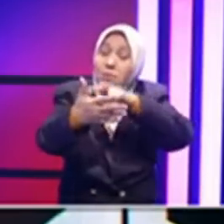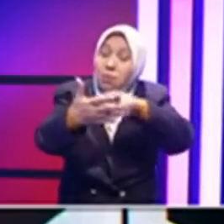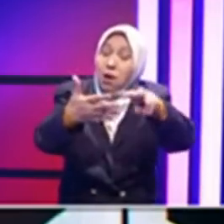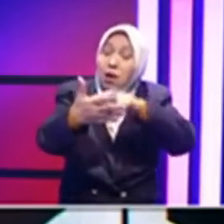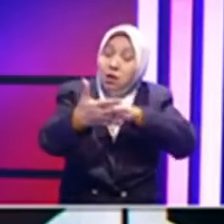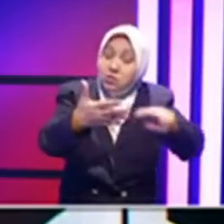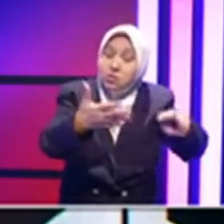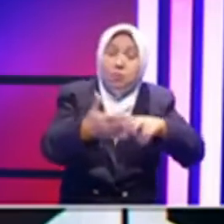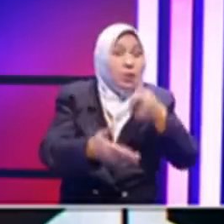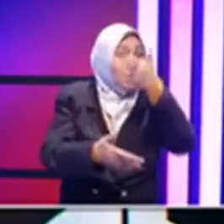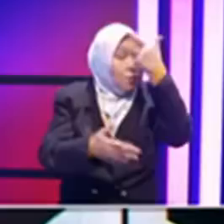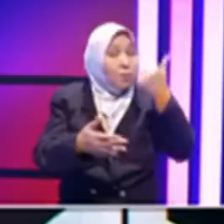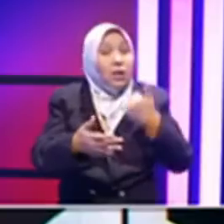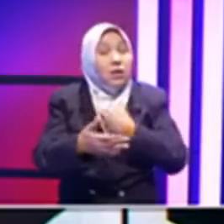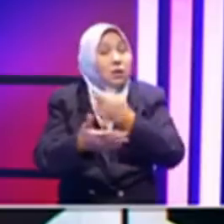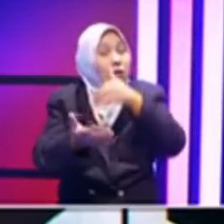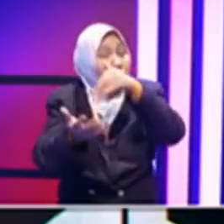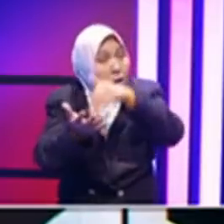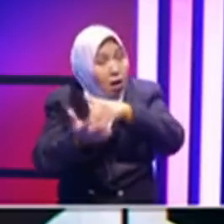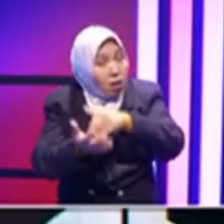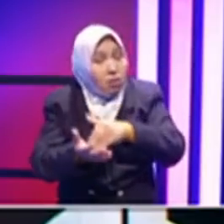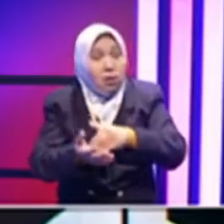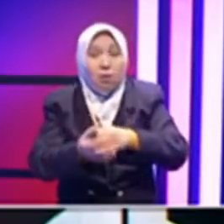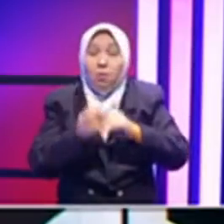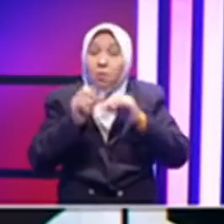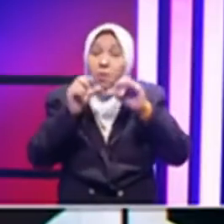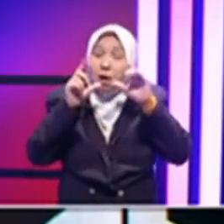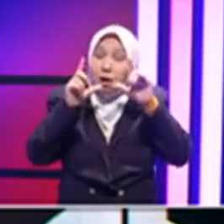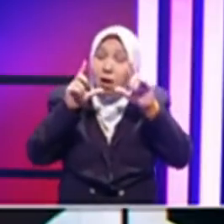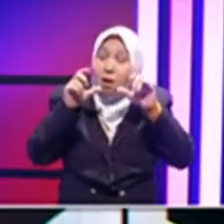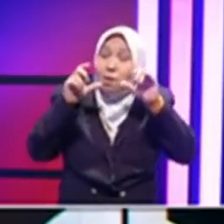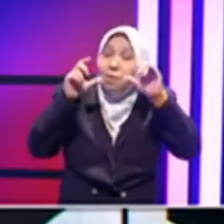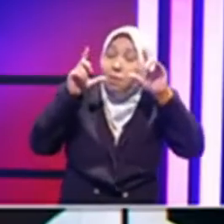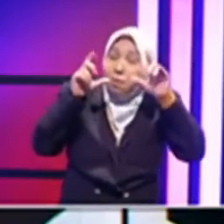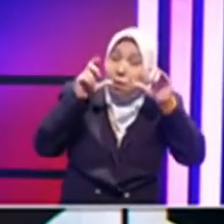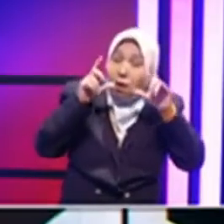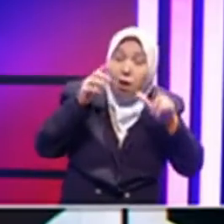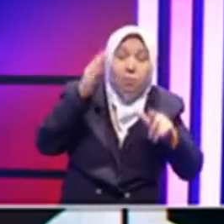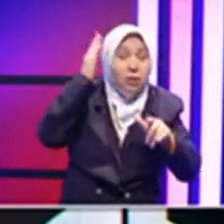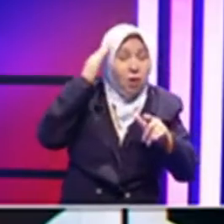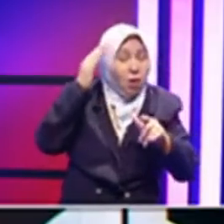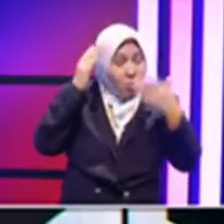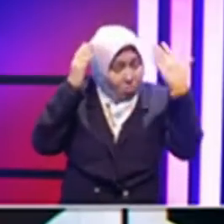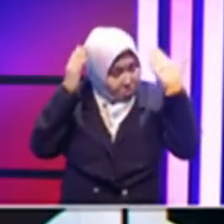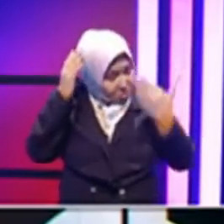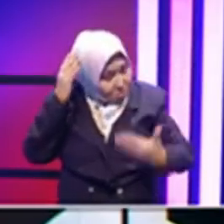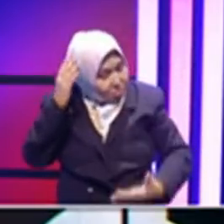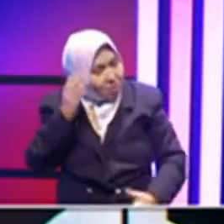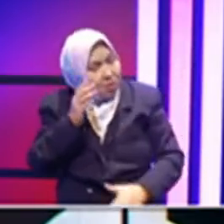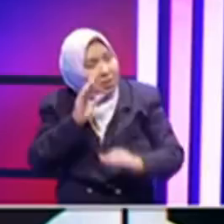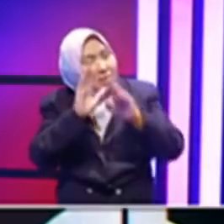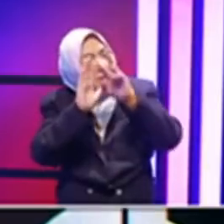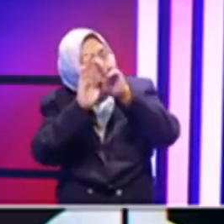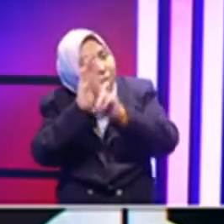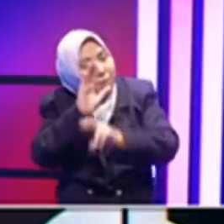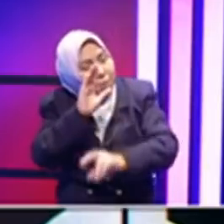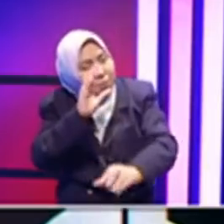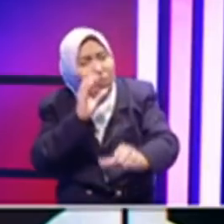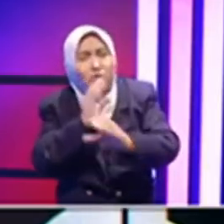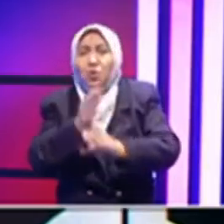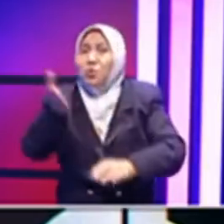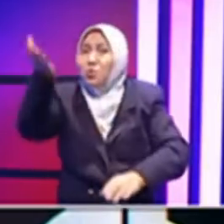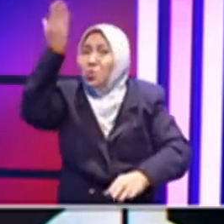yang menyebabkan kita makin lagi kagum, dan akhirnya tahu bahawa diri kecil, kita tahu bahawa diri kita dulu tak ada